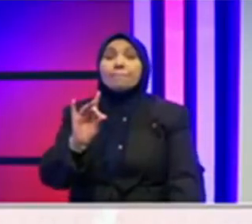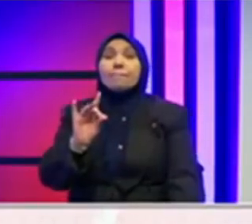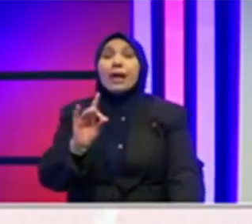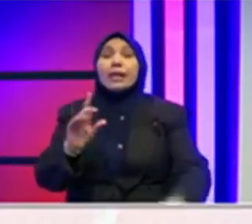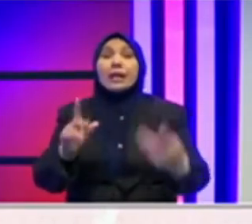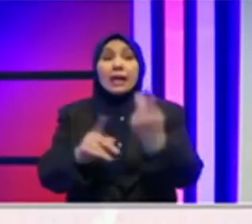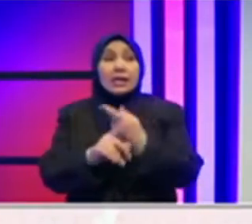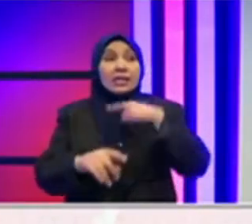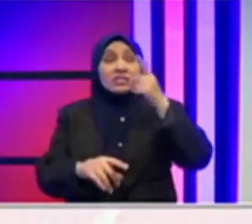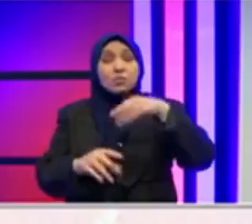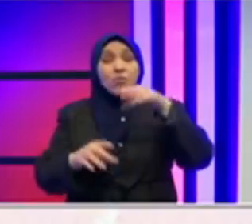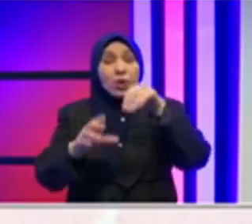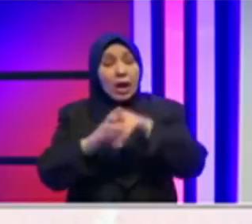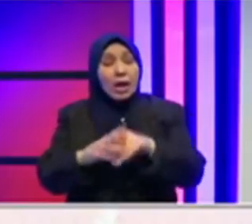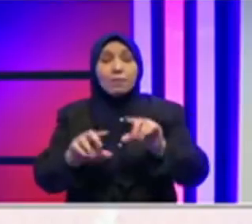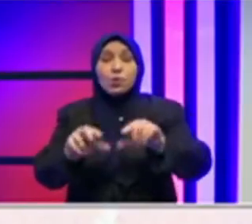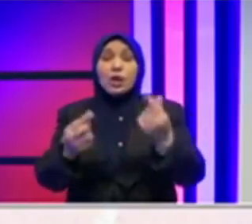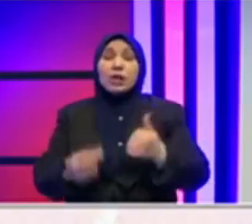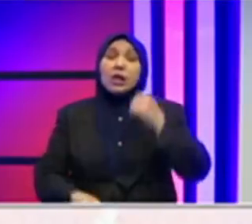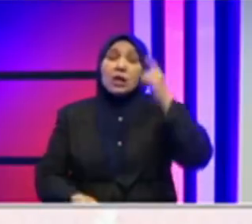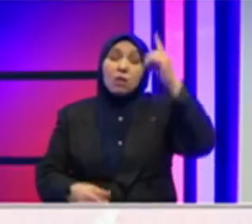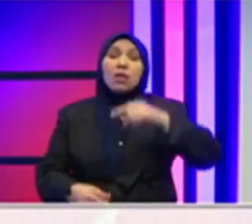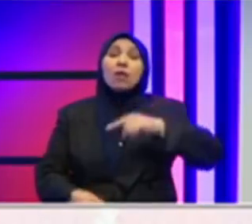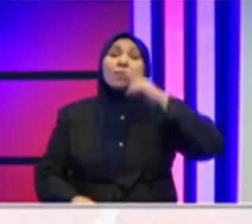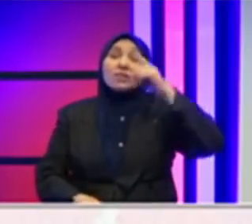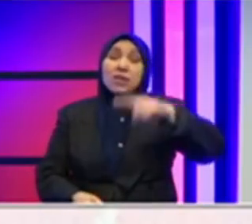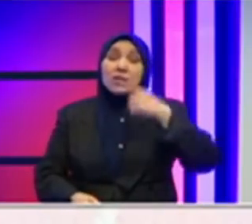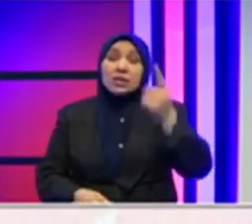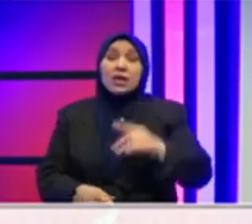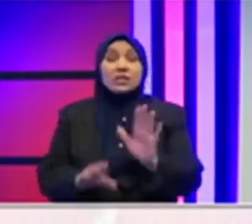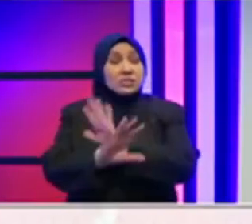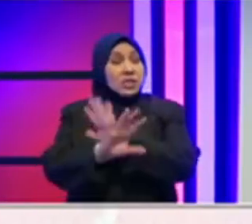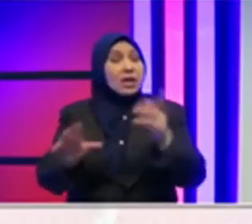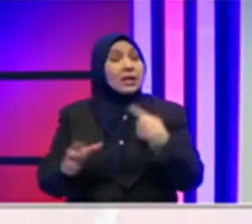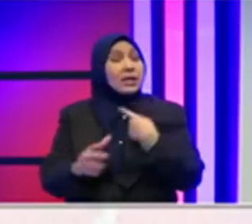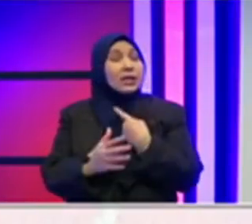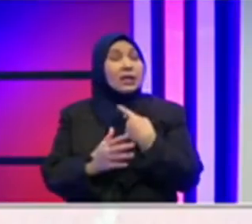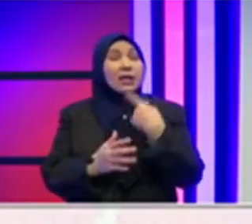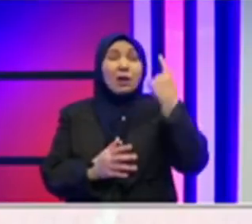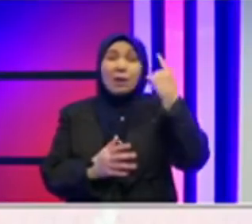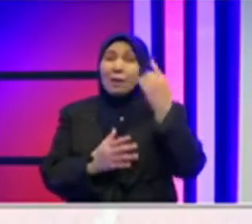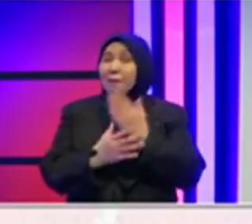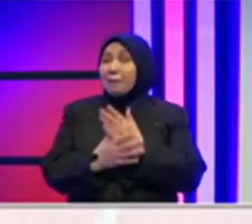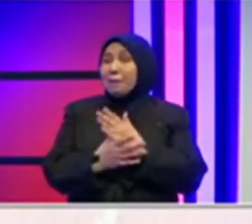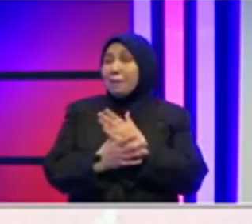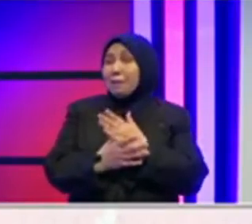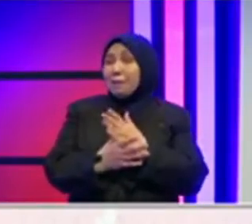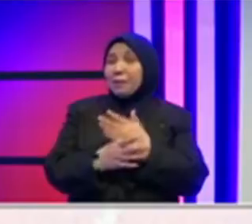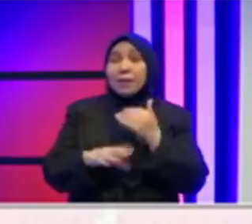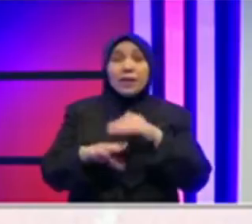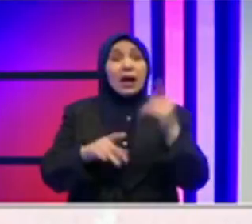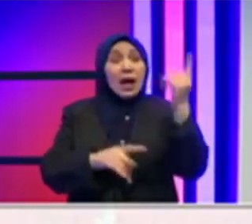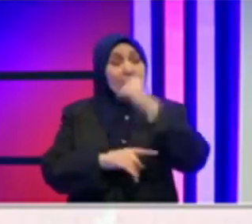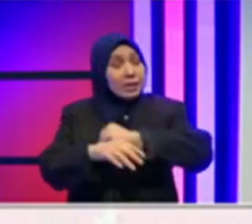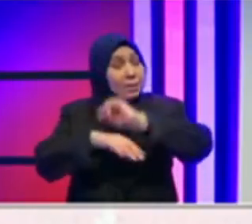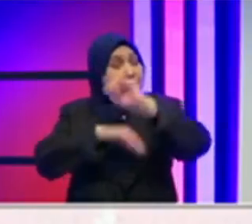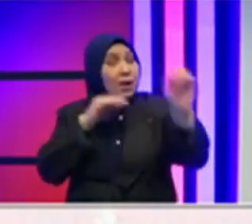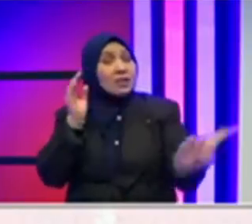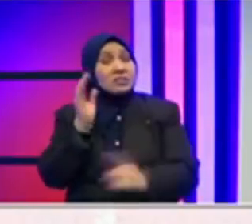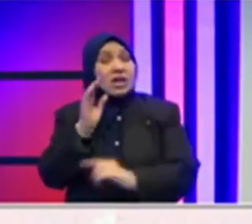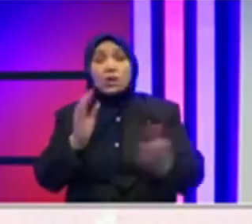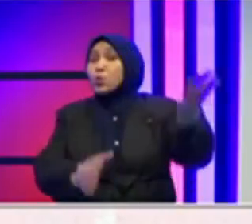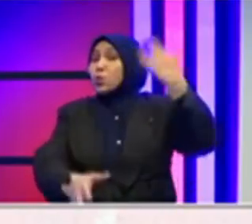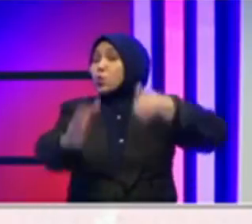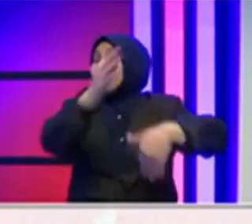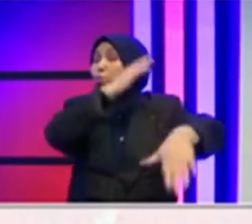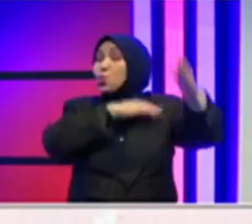Al-Quran, dan Allah menyatakan jangan kita ragu-ragu kepada hari pembalasan. Kalau dahulu kita